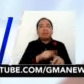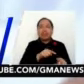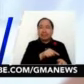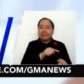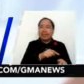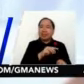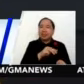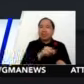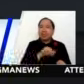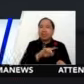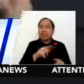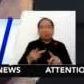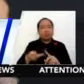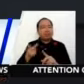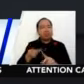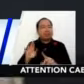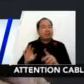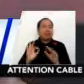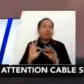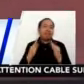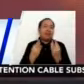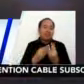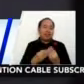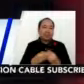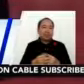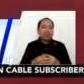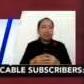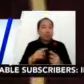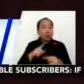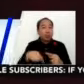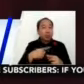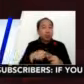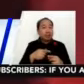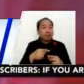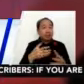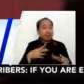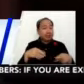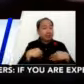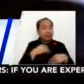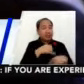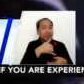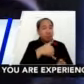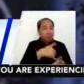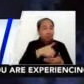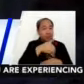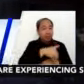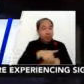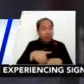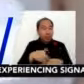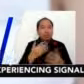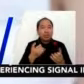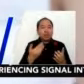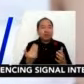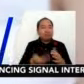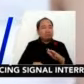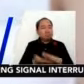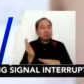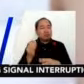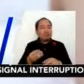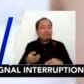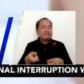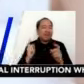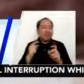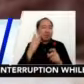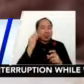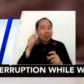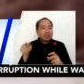ang pamilya. Noong gabi niyang tinanggap niya ang kanyang award, gusto na rin kaagad niyang makauwi dahil tinatanong na